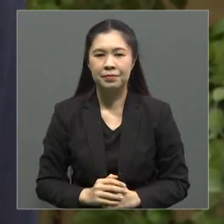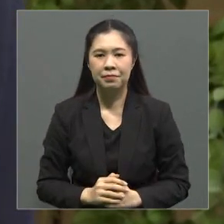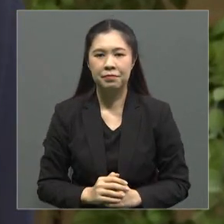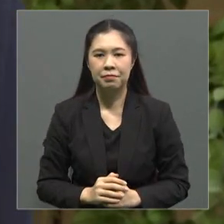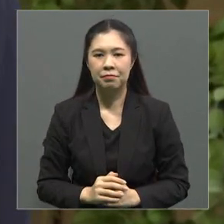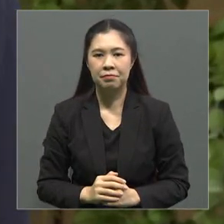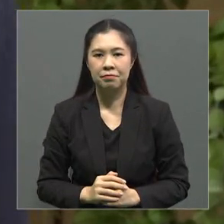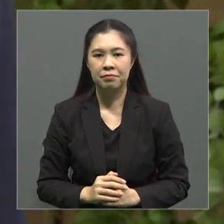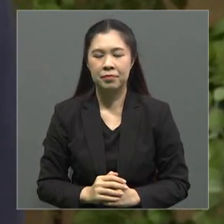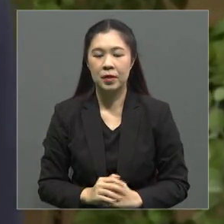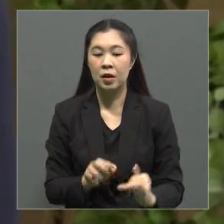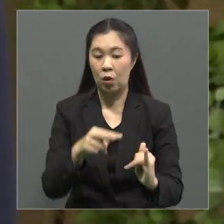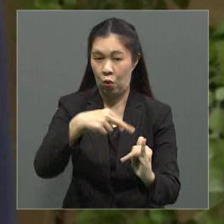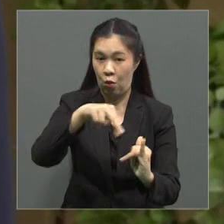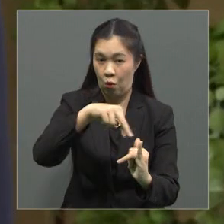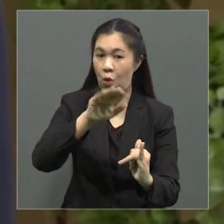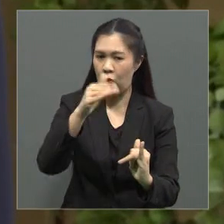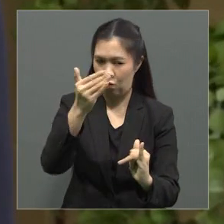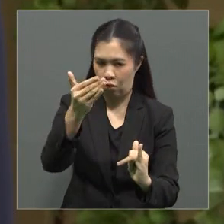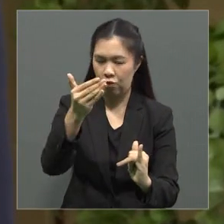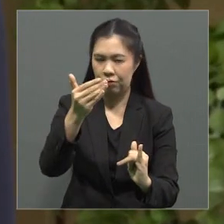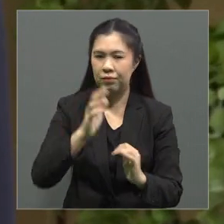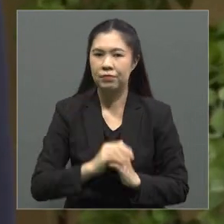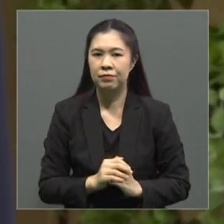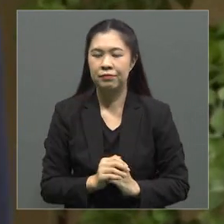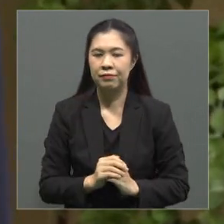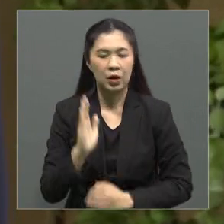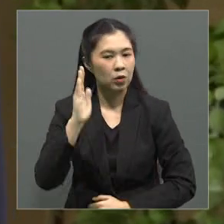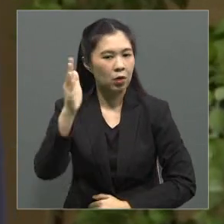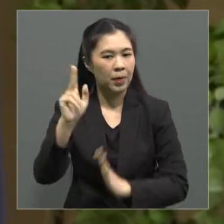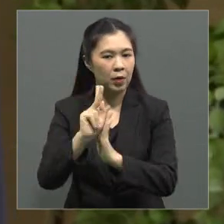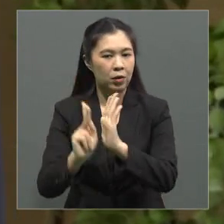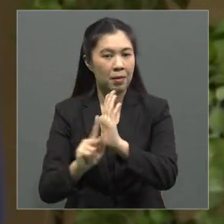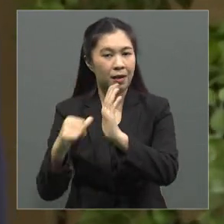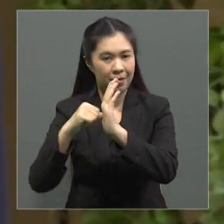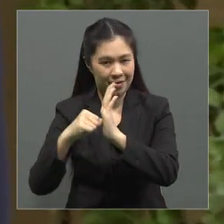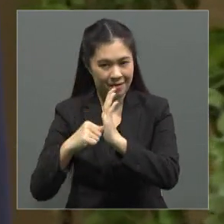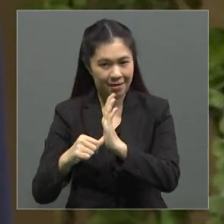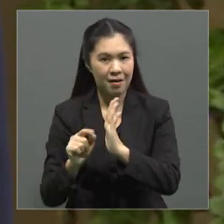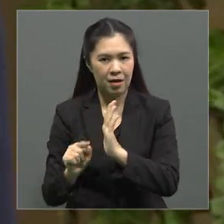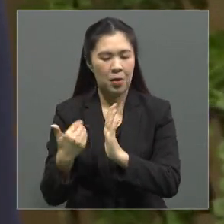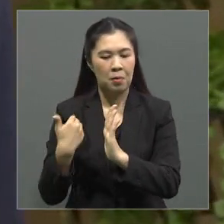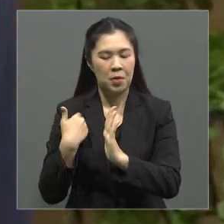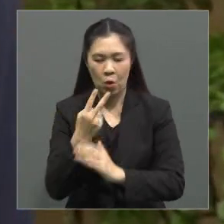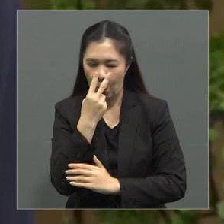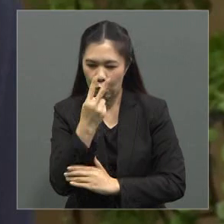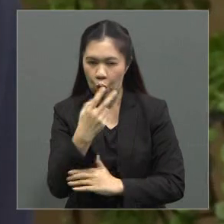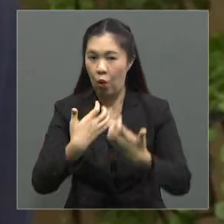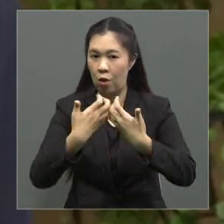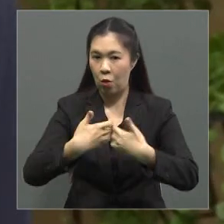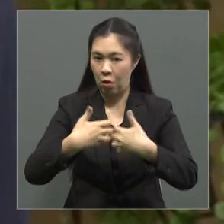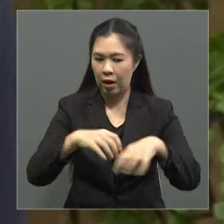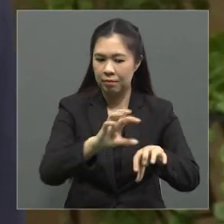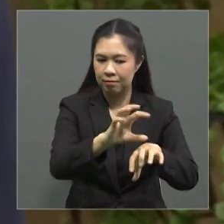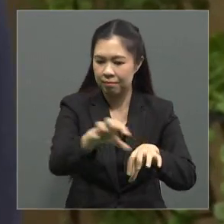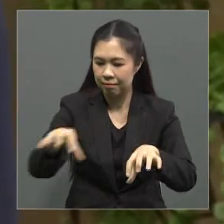สั้นของเป็นเรื่องนี้ก่อนนะครับส่วนเรื่องที่ต้องไปแก้ไขเรื่องกฎหมายหรือไปดูแลให้ดีๆเรื่องนี้อาจจะมีโรงงานพวกนี้อยู่อีกเยอะนะครับก็ต้องสั่งงาน